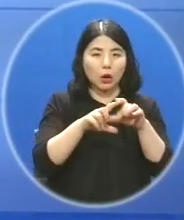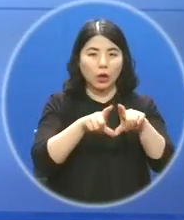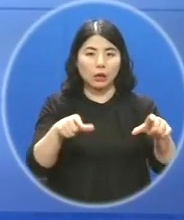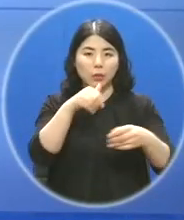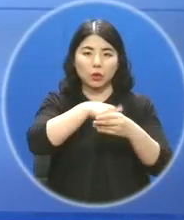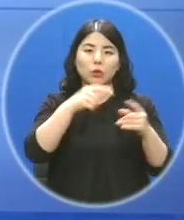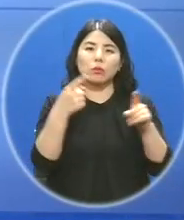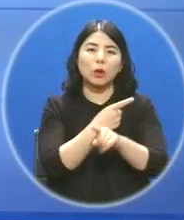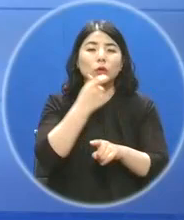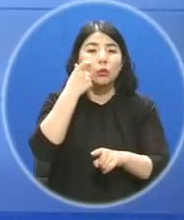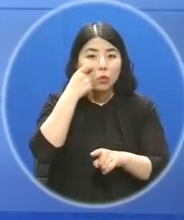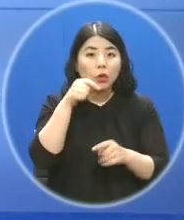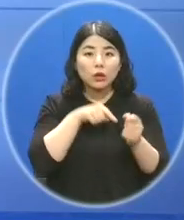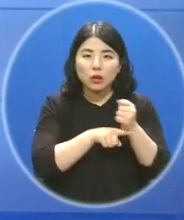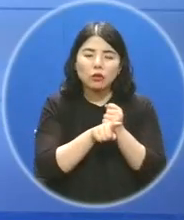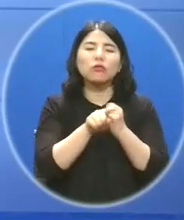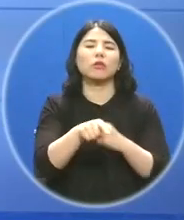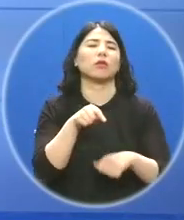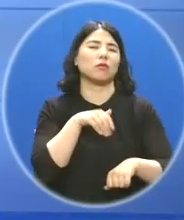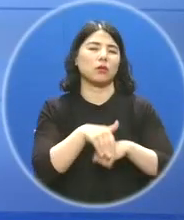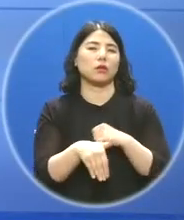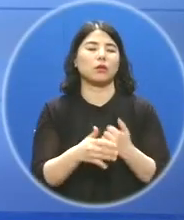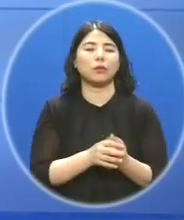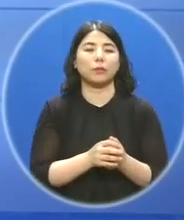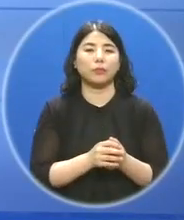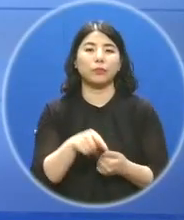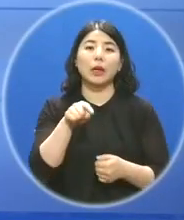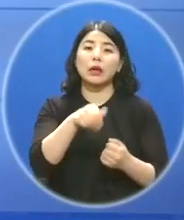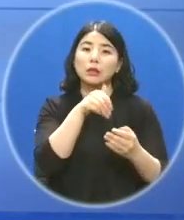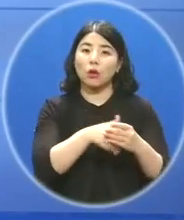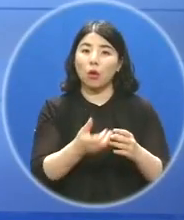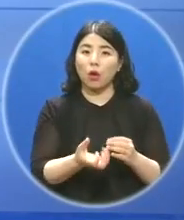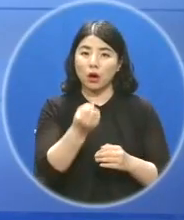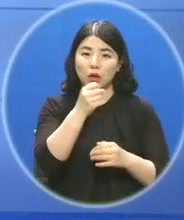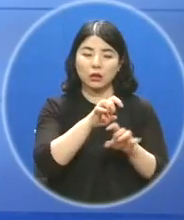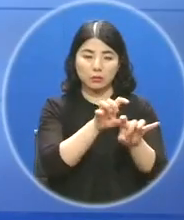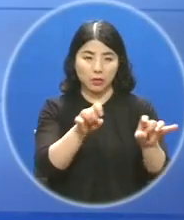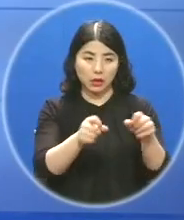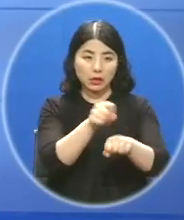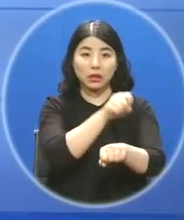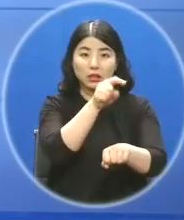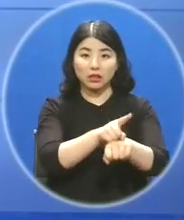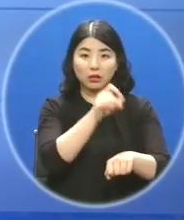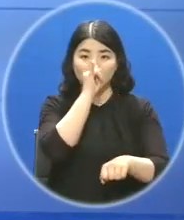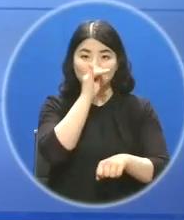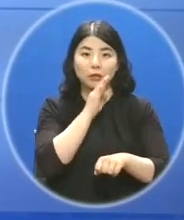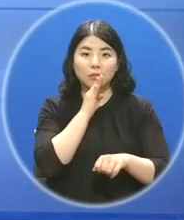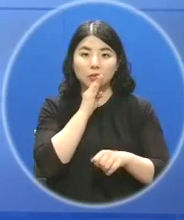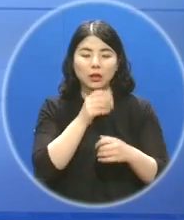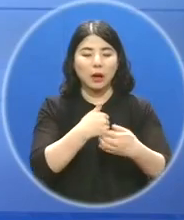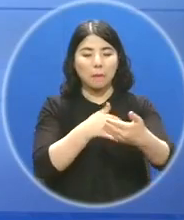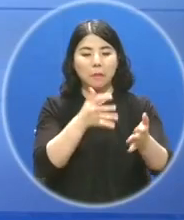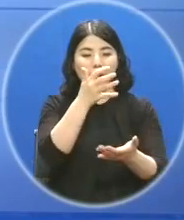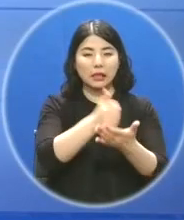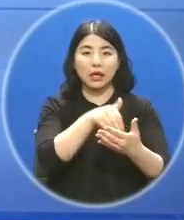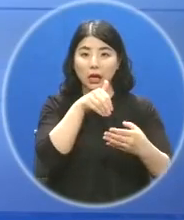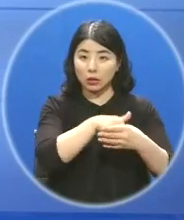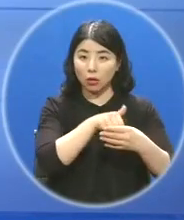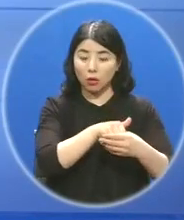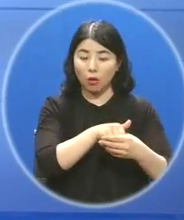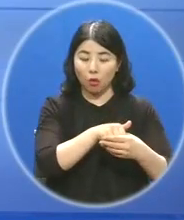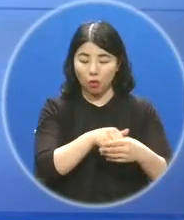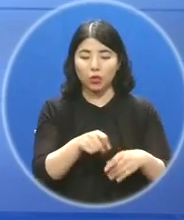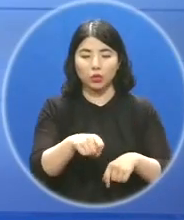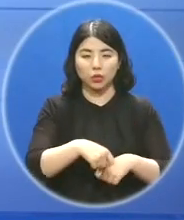바꾸지 못했던 이유들은 그런 것에 있었다. 그리고 그 선거가 갖는 선거마다의 특징이 있지 않습니까? 근데 아까 반장선거 말씀하셨는데